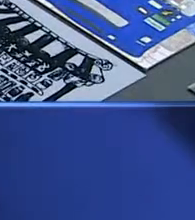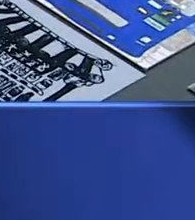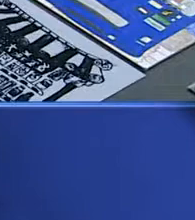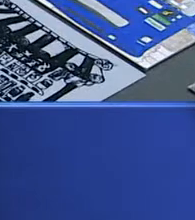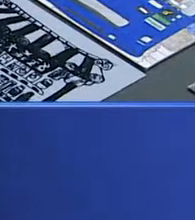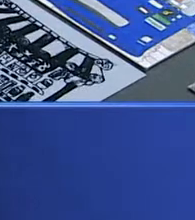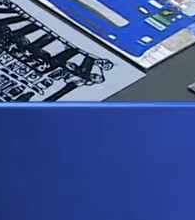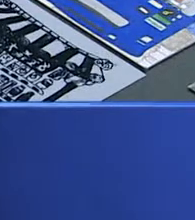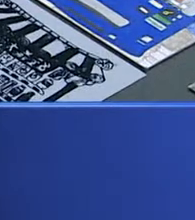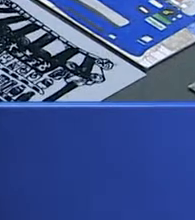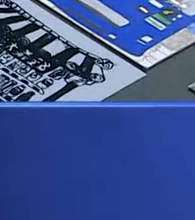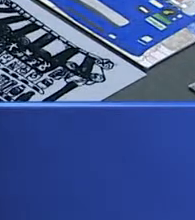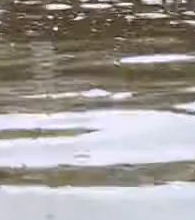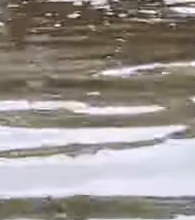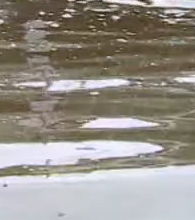입상작으로 선정됐습니다.